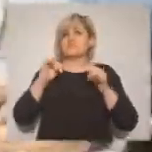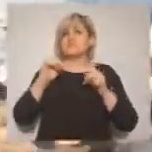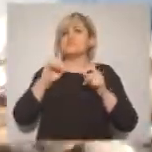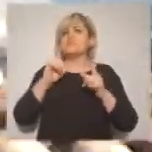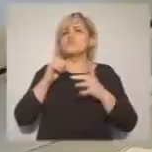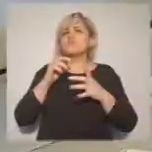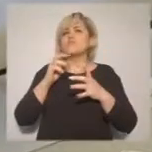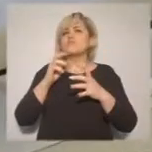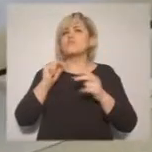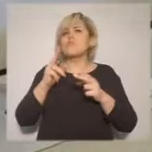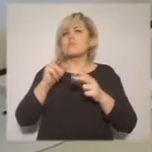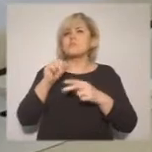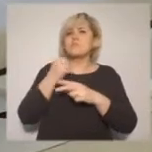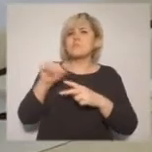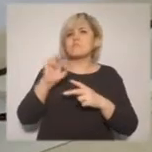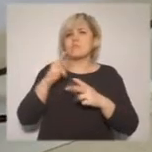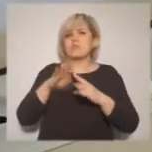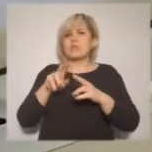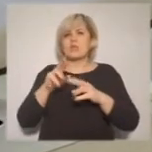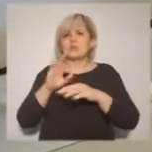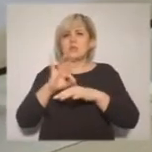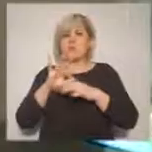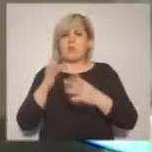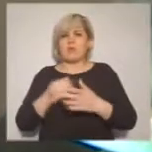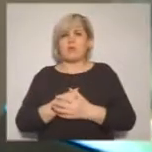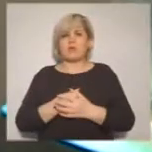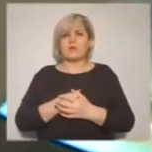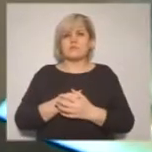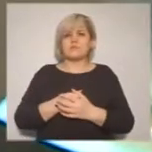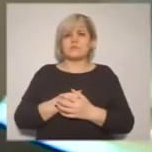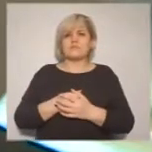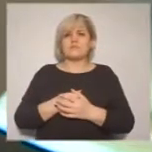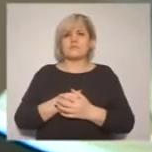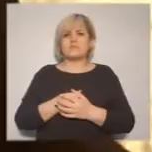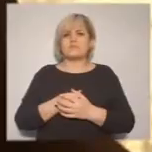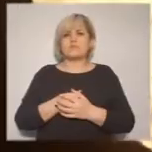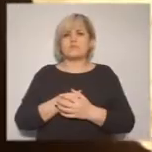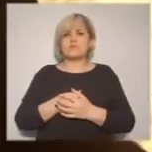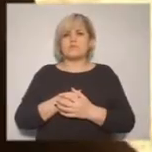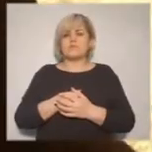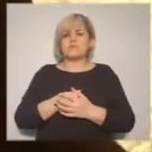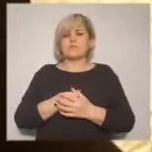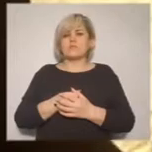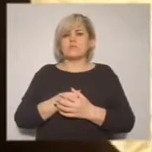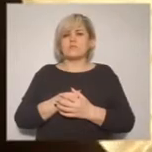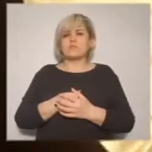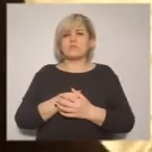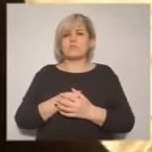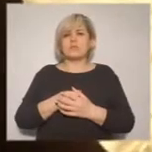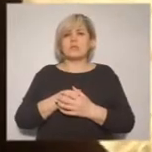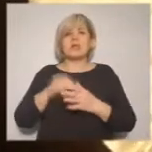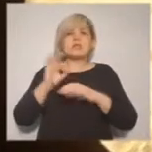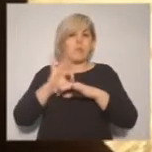таких показателей кроется в дефектах учета и регистрации заболевания и снижении внимания югорчан к проблеме. Заболеваемость у